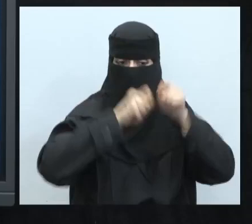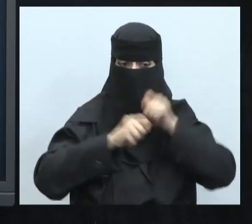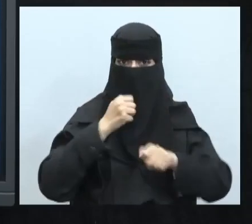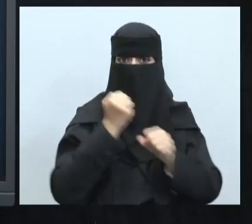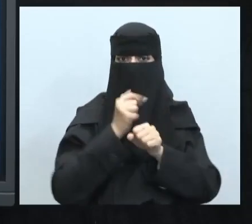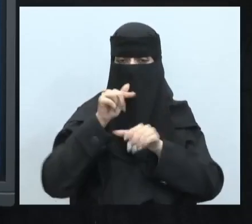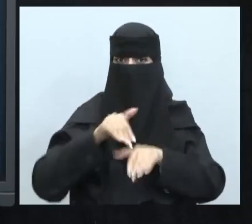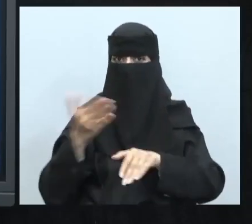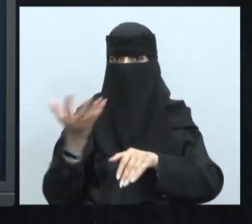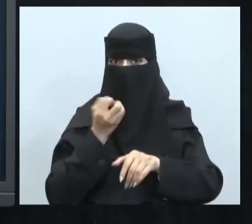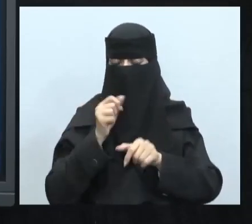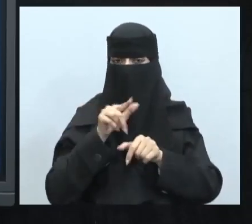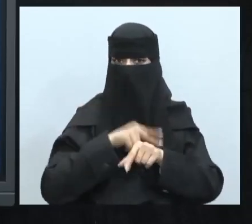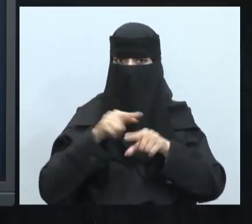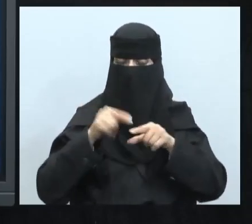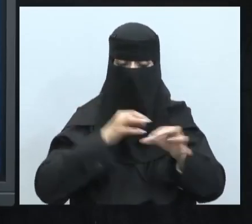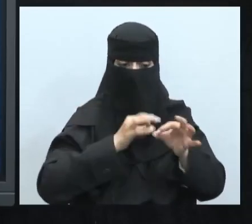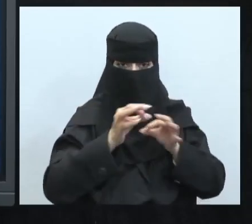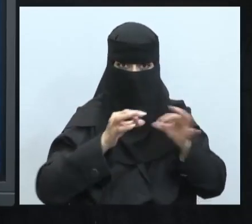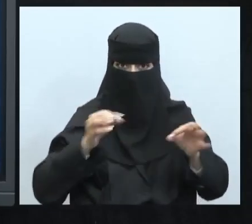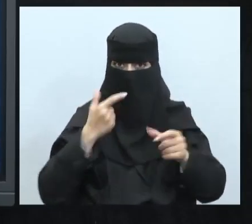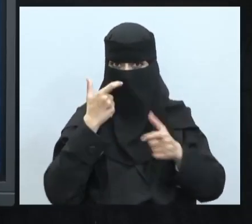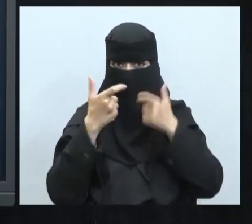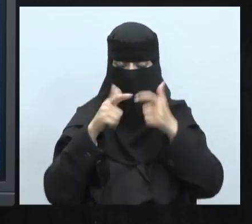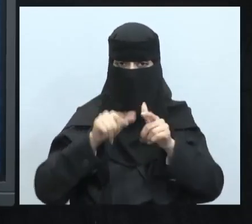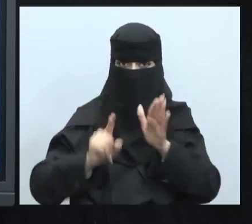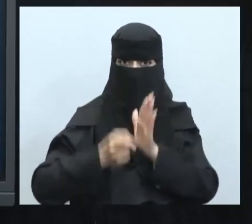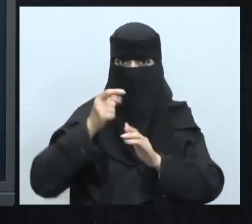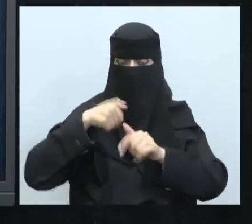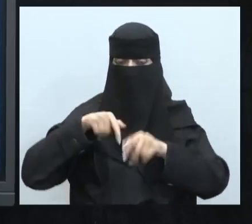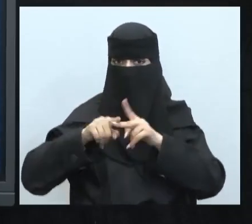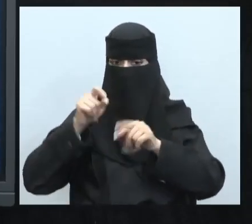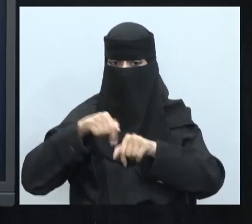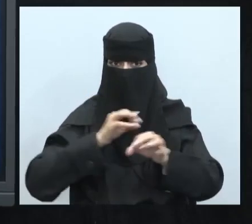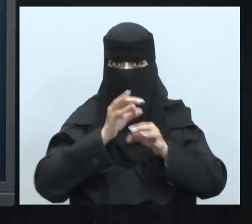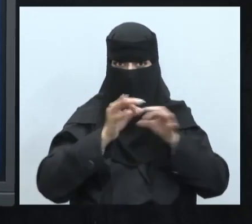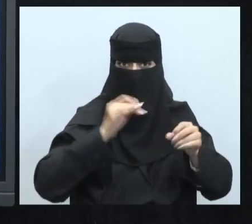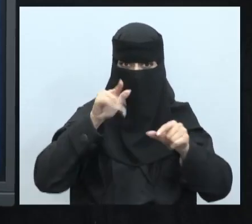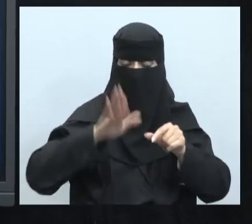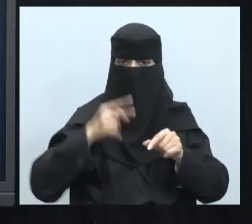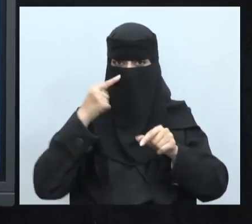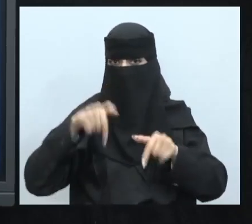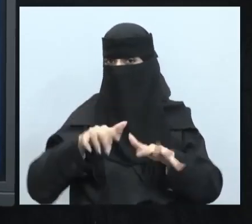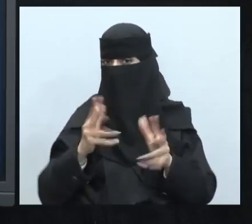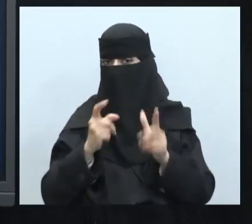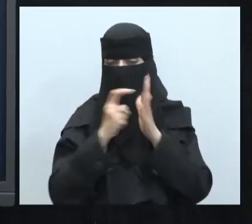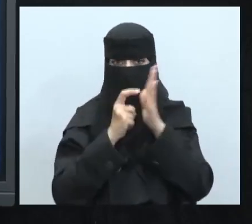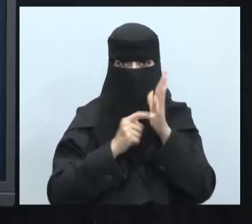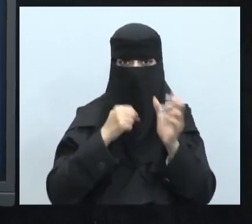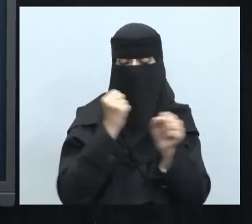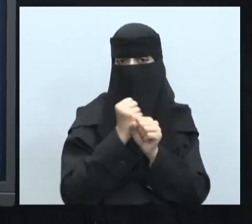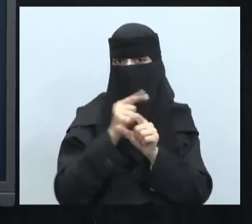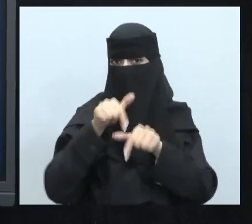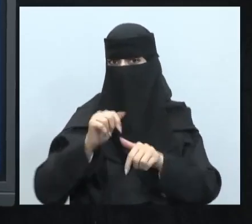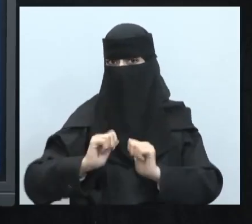تحتاج الى تخطيط لو نظرنا الى العصر الاول اذا هم يخططون لحياتهم كيف ينظمون العمال